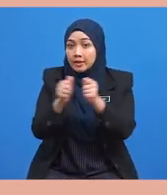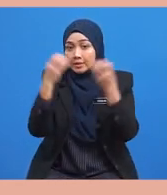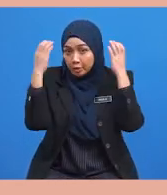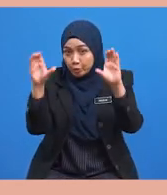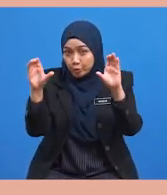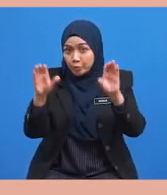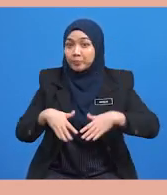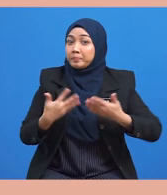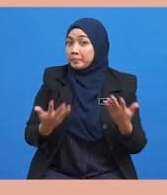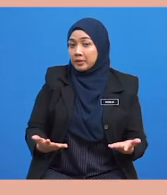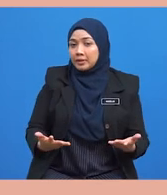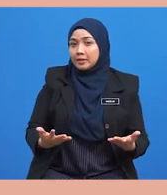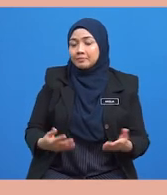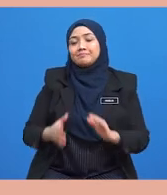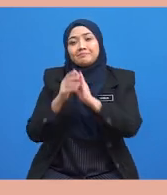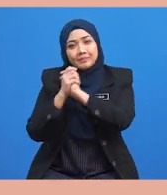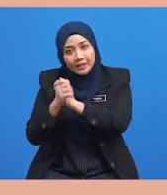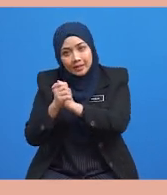seperti paparan? Tahniah!